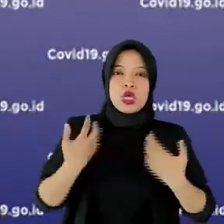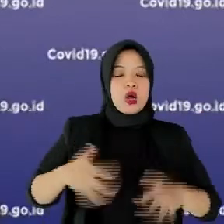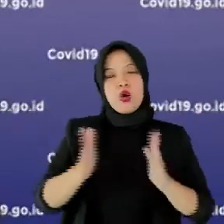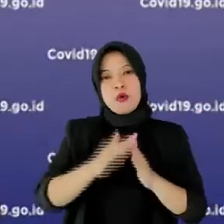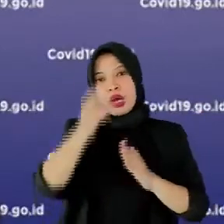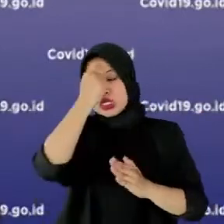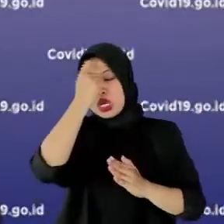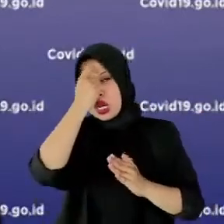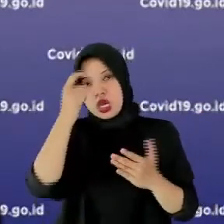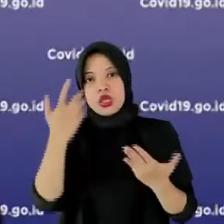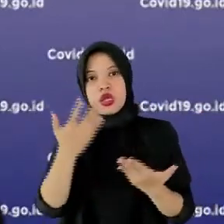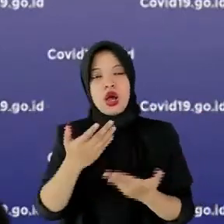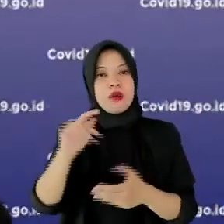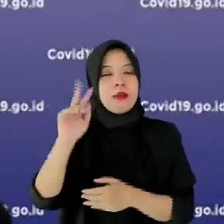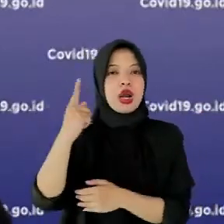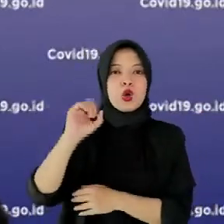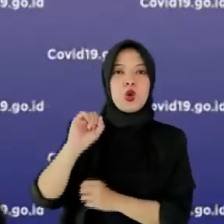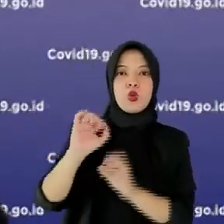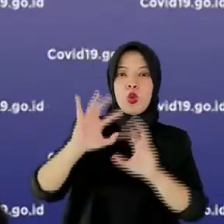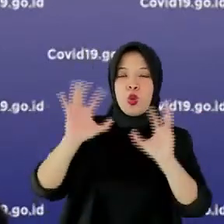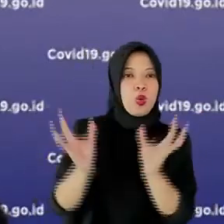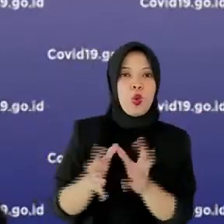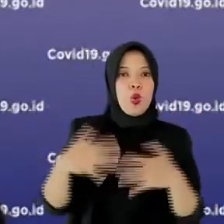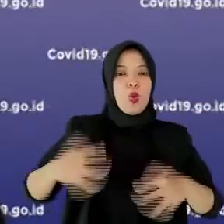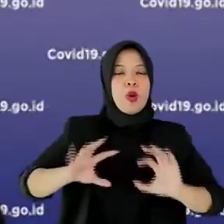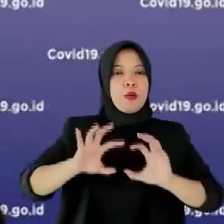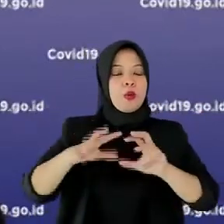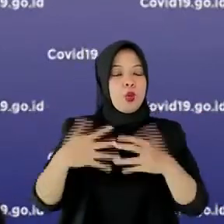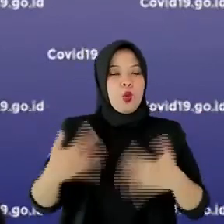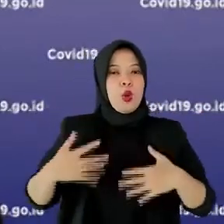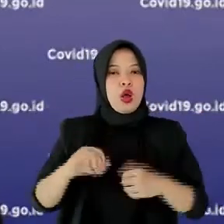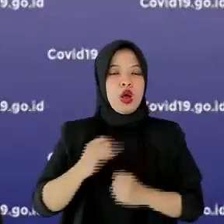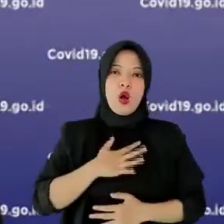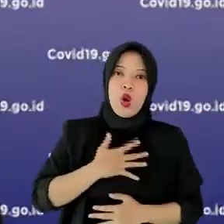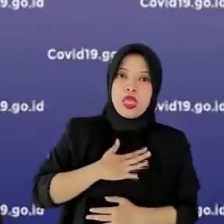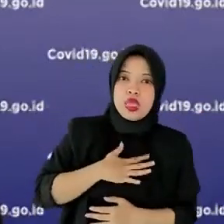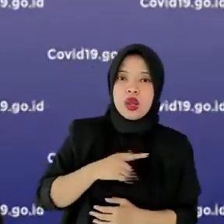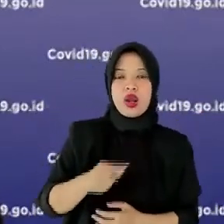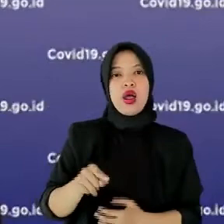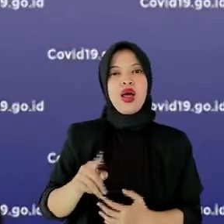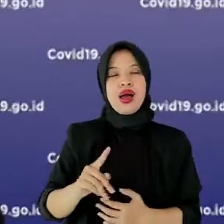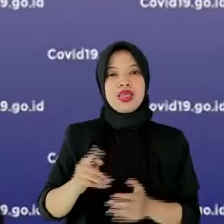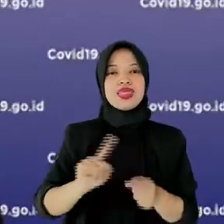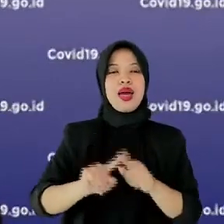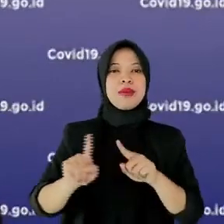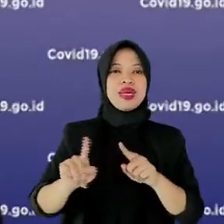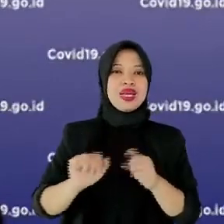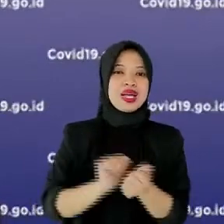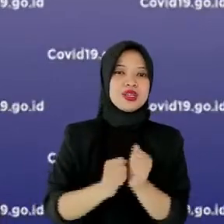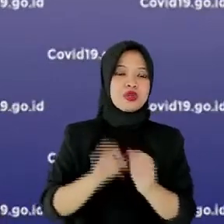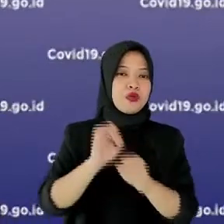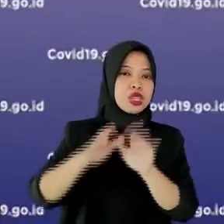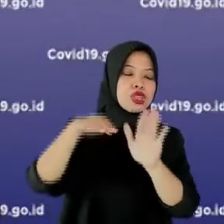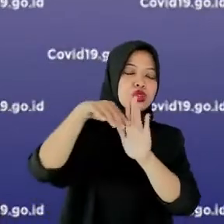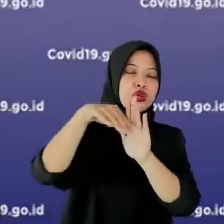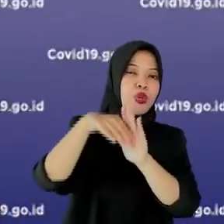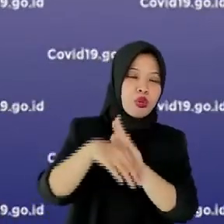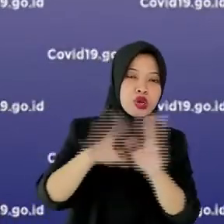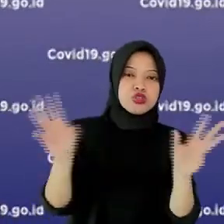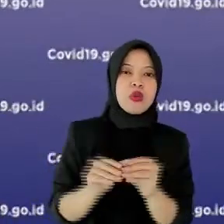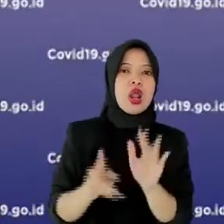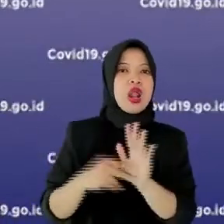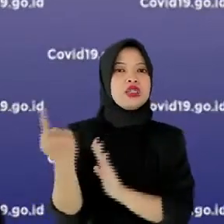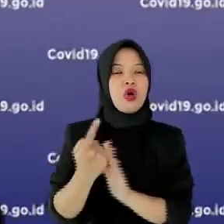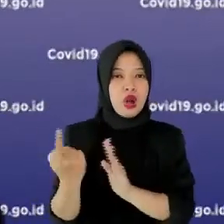di rumah sakit, terutama menghadapi second wave kemarin yang cukup ini ya mengkhawatirkan, dan saat ini sudah bisa turun sedemikian baik, secara